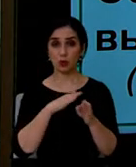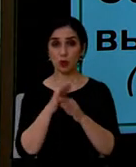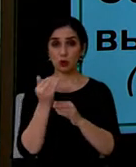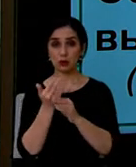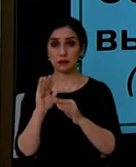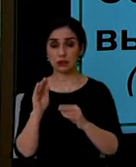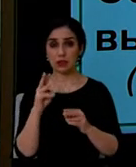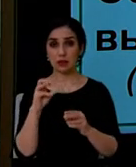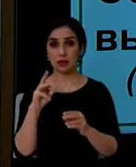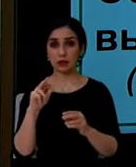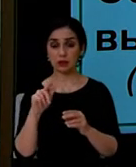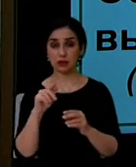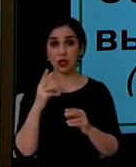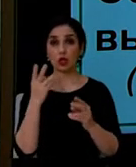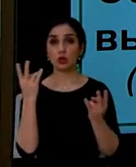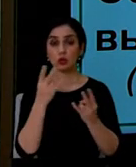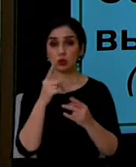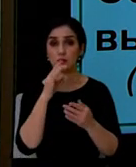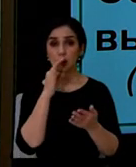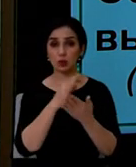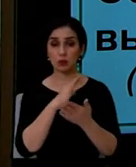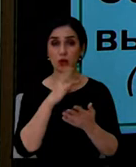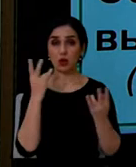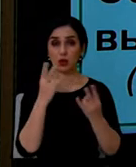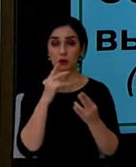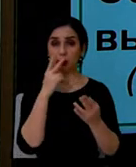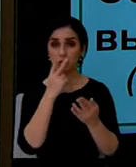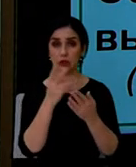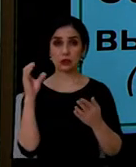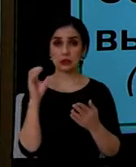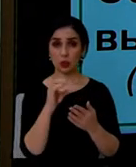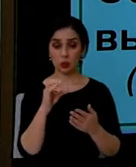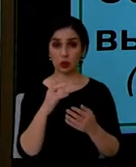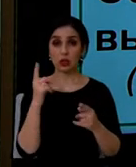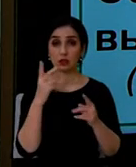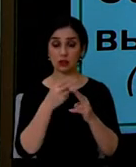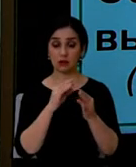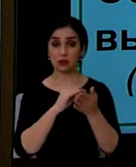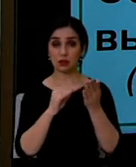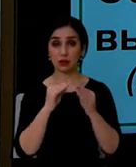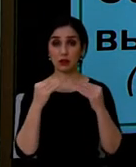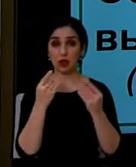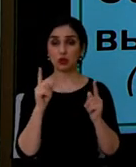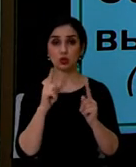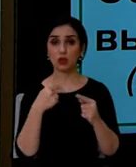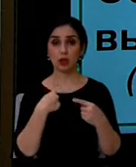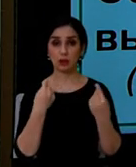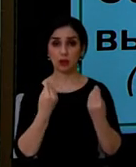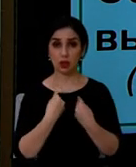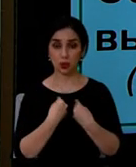выделить медь? У вас в скобках сказано, что ответ надо указать в секундах. Запишем дано. Что нам